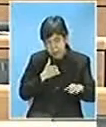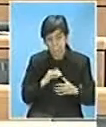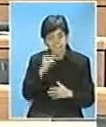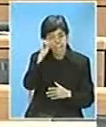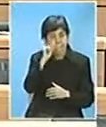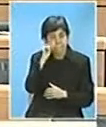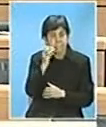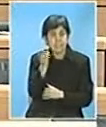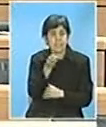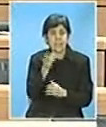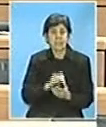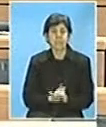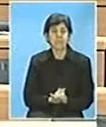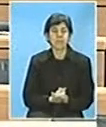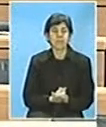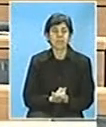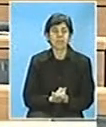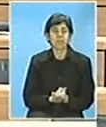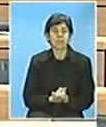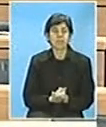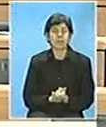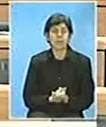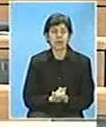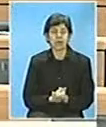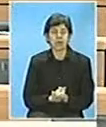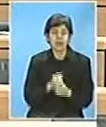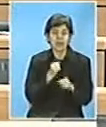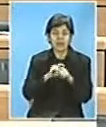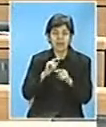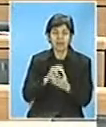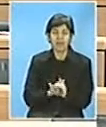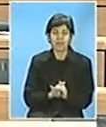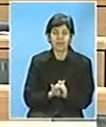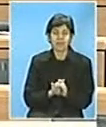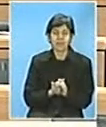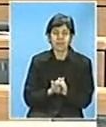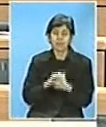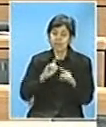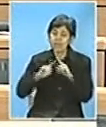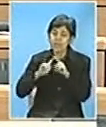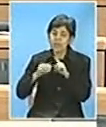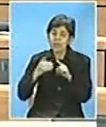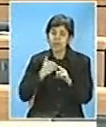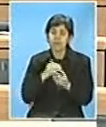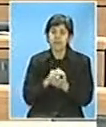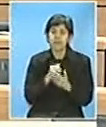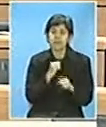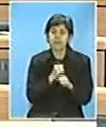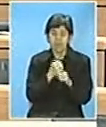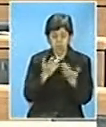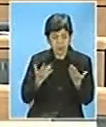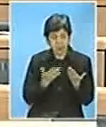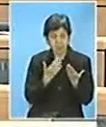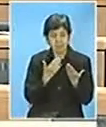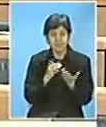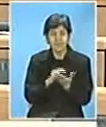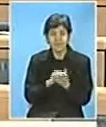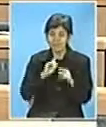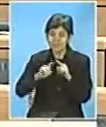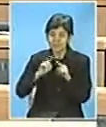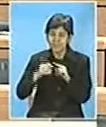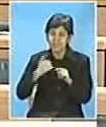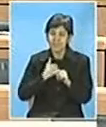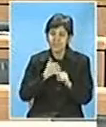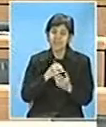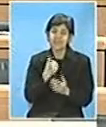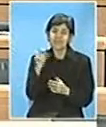นะครับถ้ามีจุดจอดที่ดีนะครับผมว่าจะช่วยการลดพลังงานได้เป็นอันมากนะครับแล้วก็โครงการที่ลดประหยัดพลังงาน